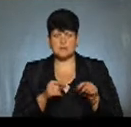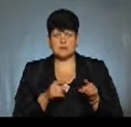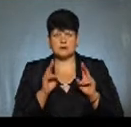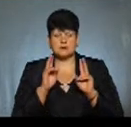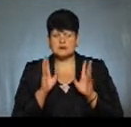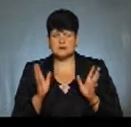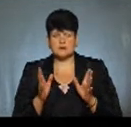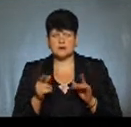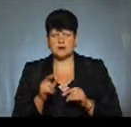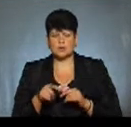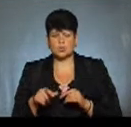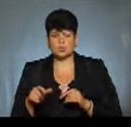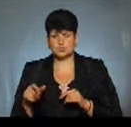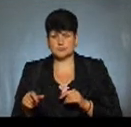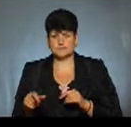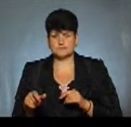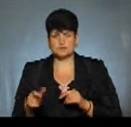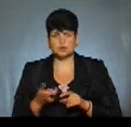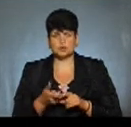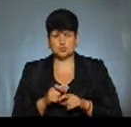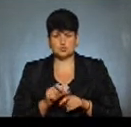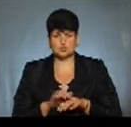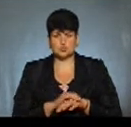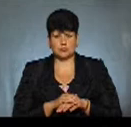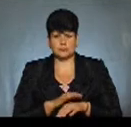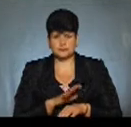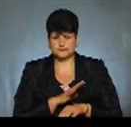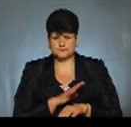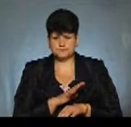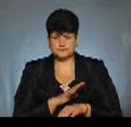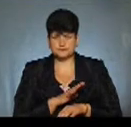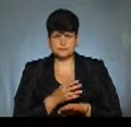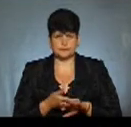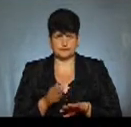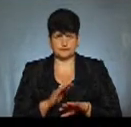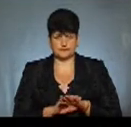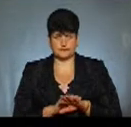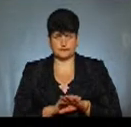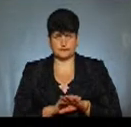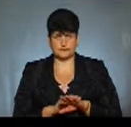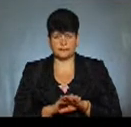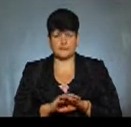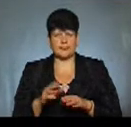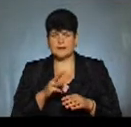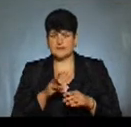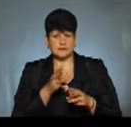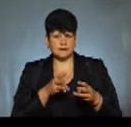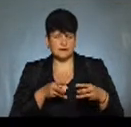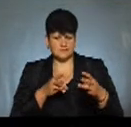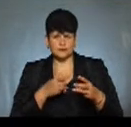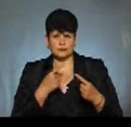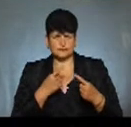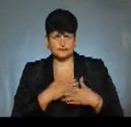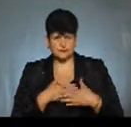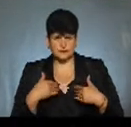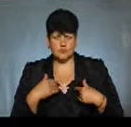але люди дуже добрі, тяжко. Не на камеру жителька села Марія розповідає, що